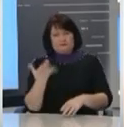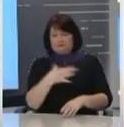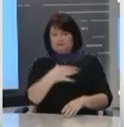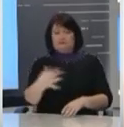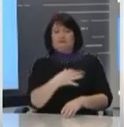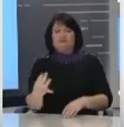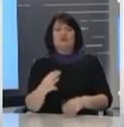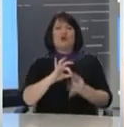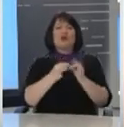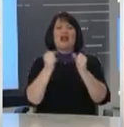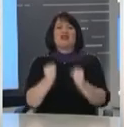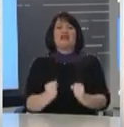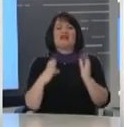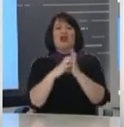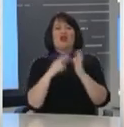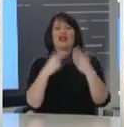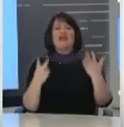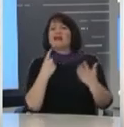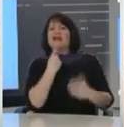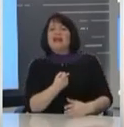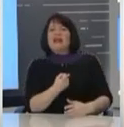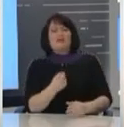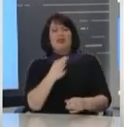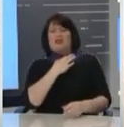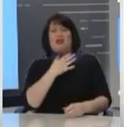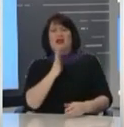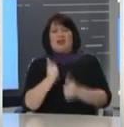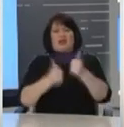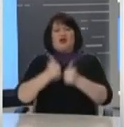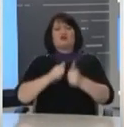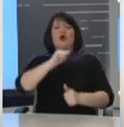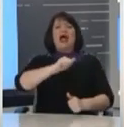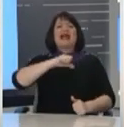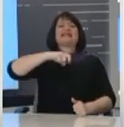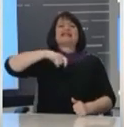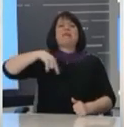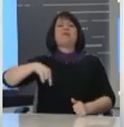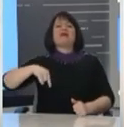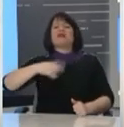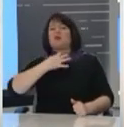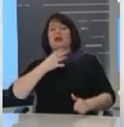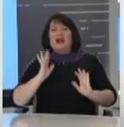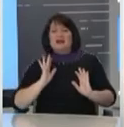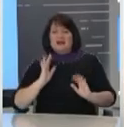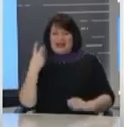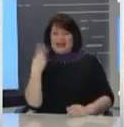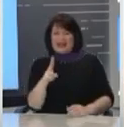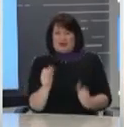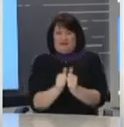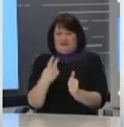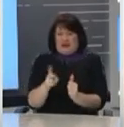στις οργανικές θέσεις, σύμφωνα με το άρθρο 17, δεν απαιτείται διαγωνισμός του ΑΣΕΠ. Τα δικά σας παιδιά πάλι